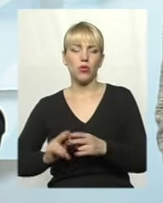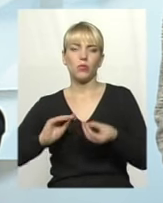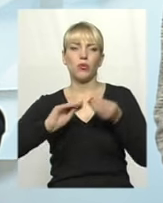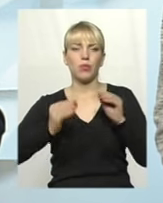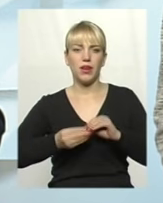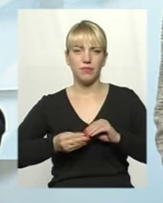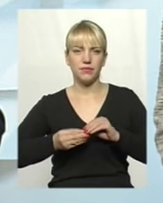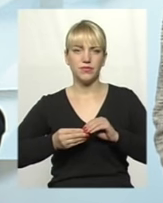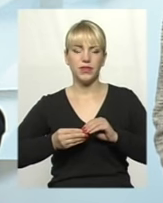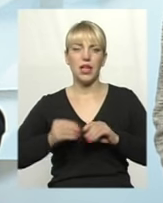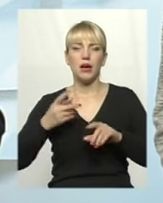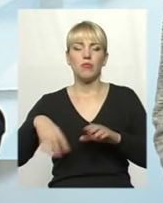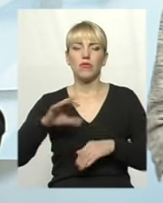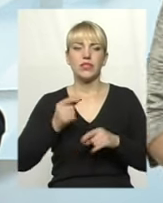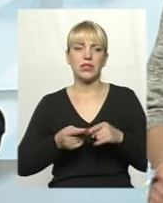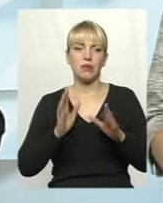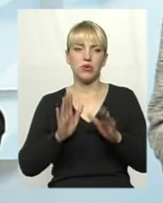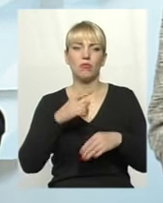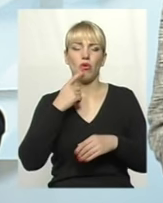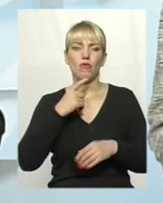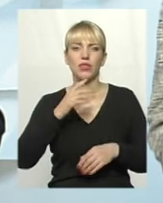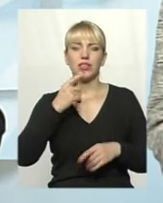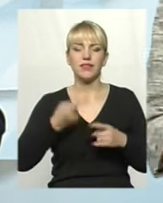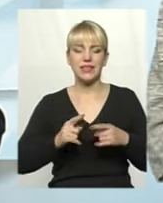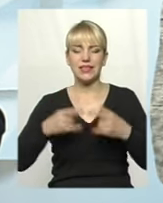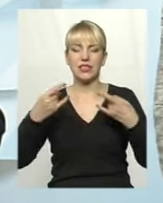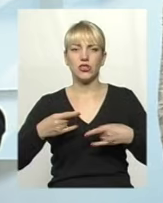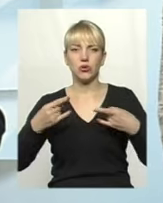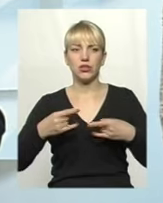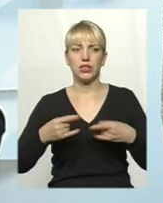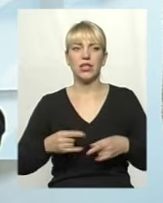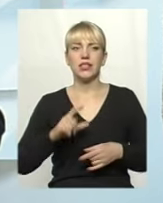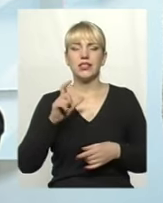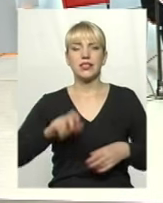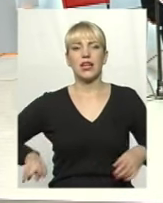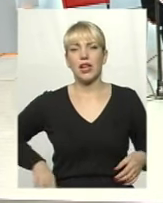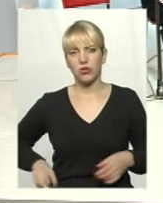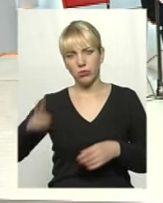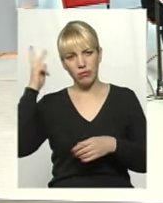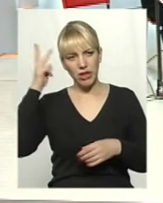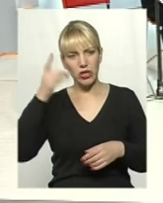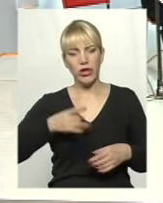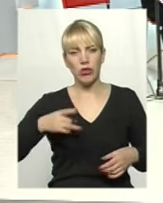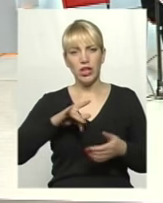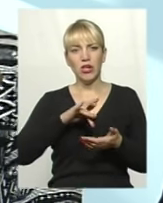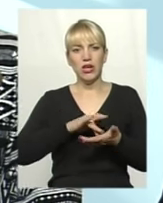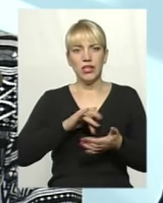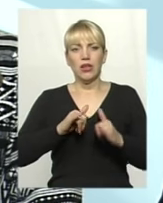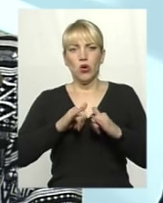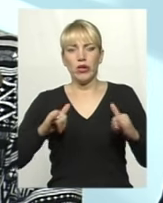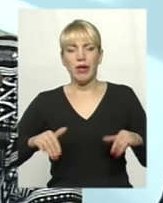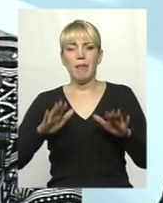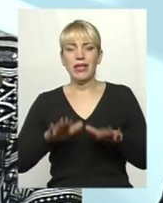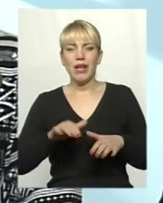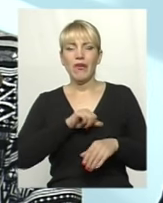проблем? Про це говоритимемо сьогодні у цій студії із директором Хмельницького регіонального центру розвитку